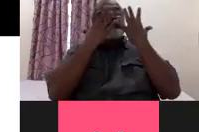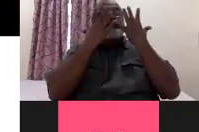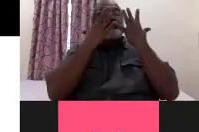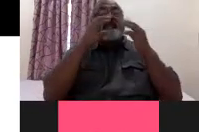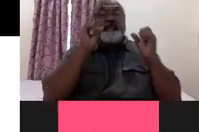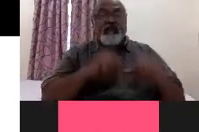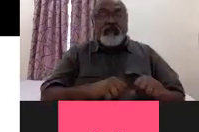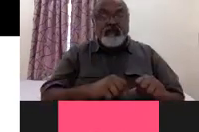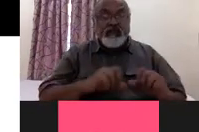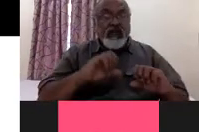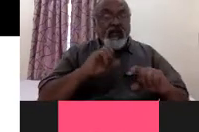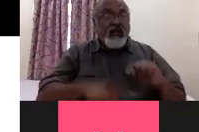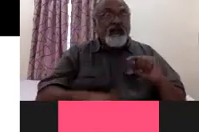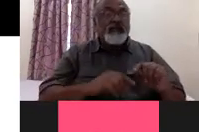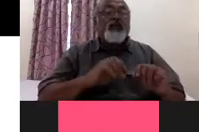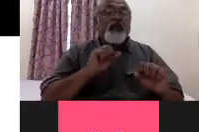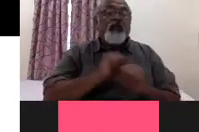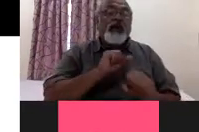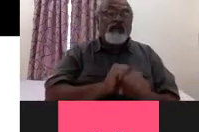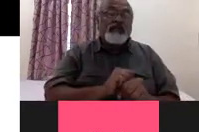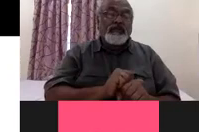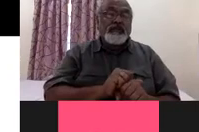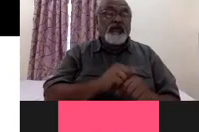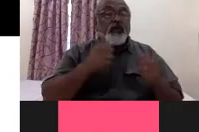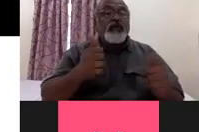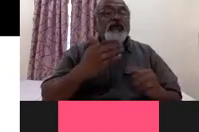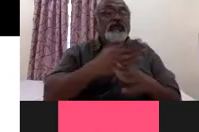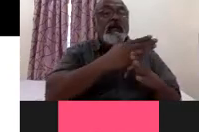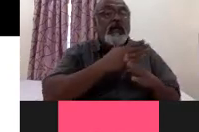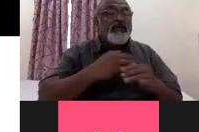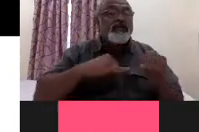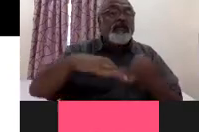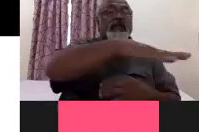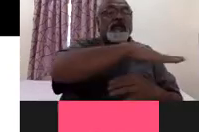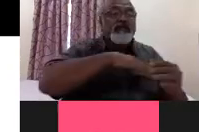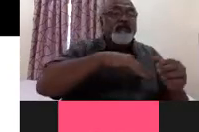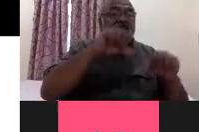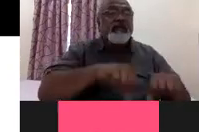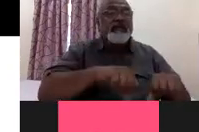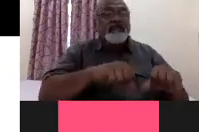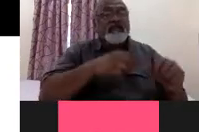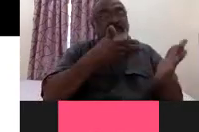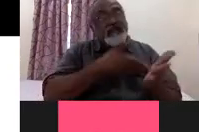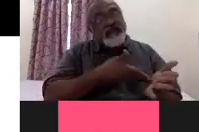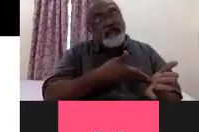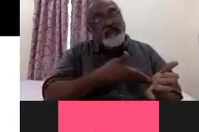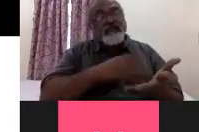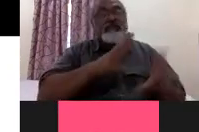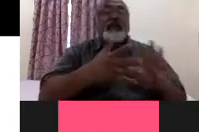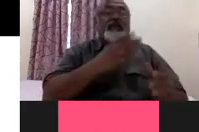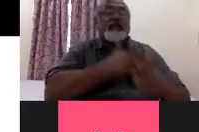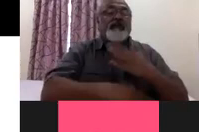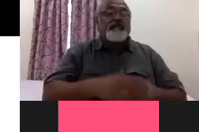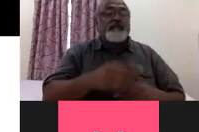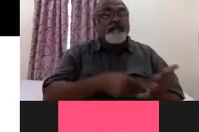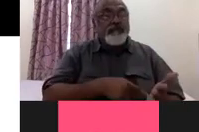hinders their effectful and effective participation in the society. Okay. ठीक है, ग्रेट. सिंपैथी और एम्पैथी के